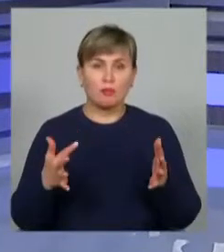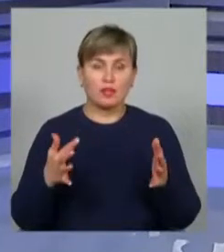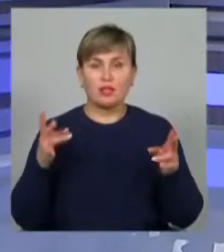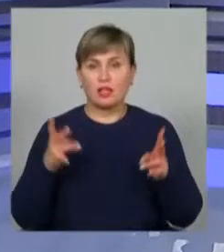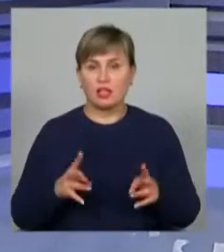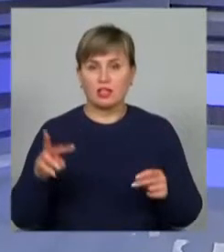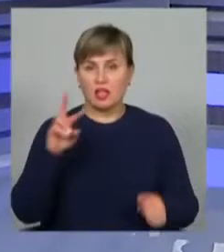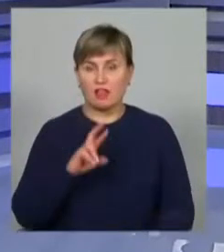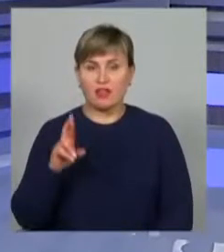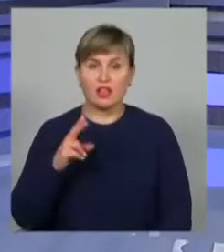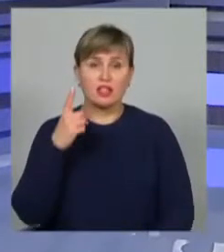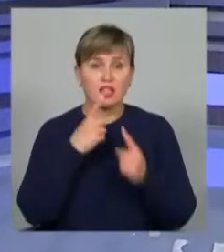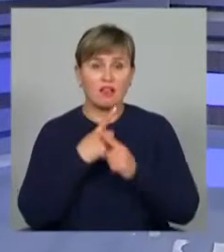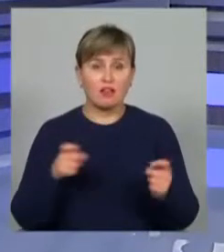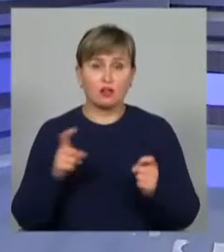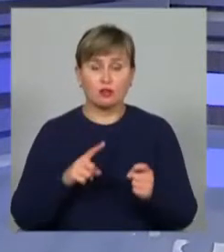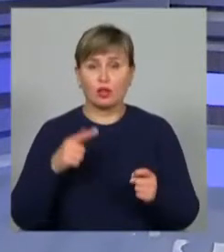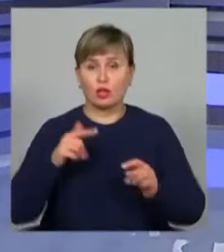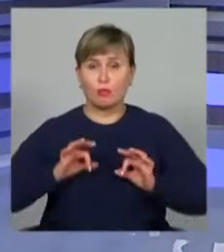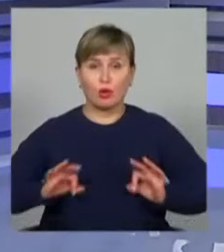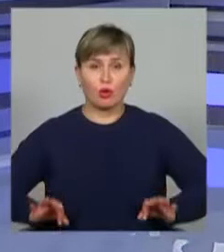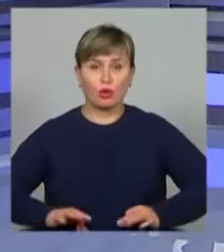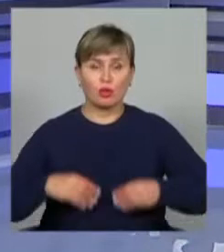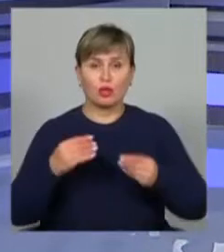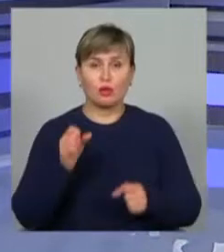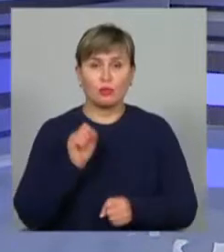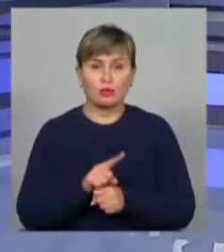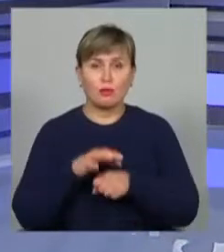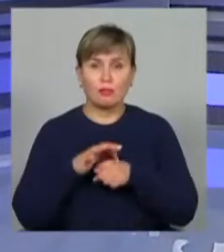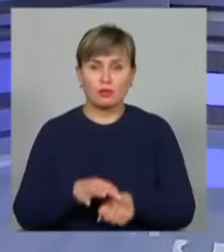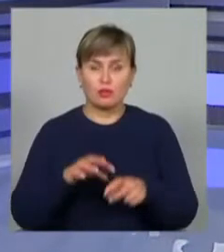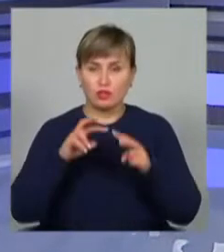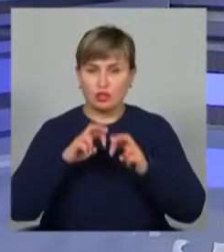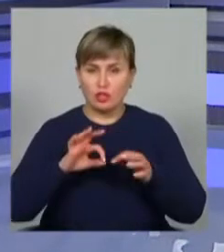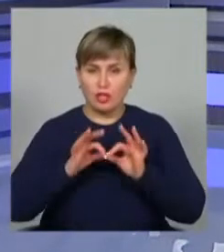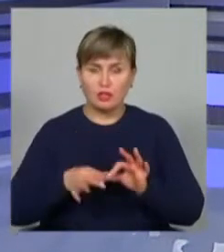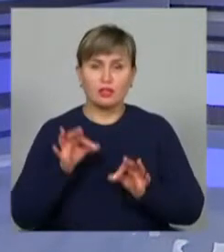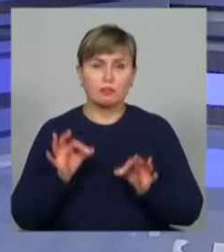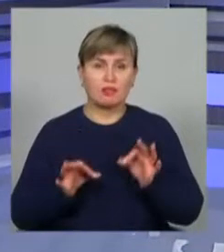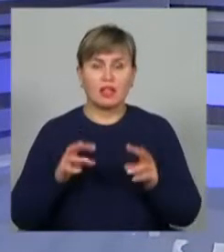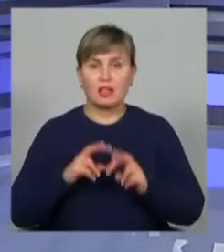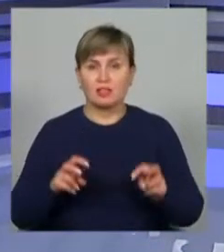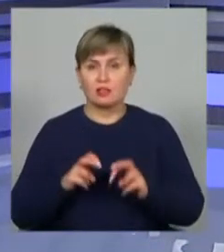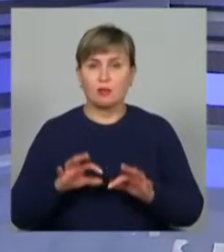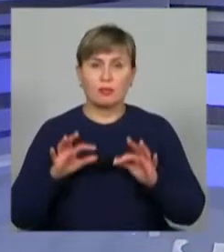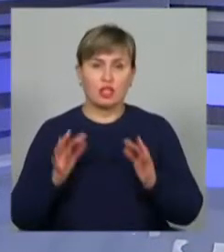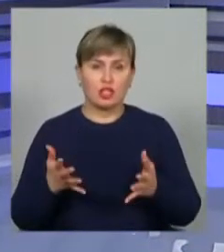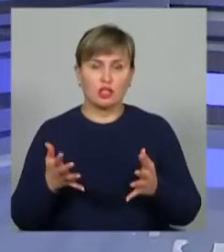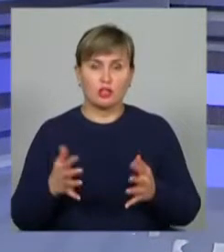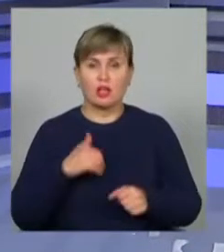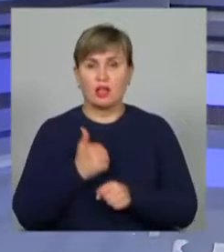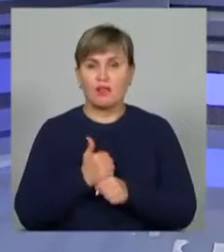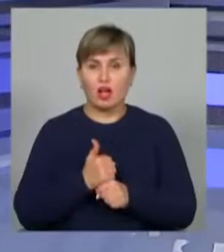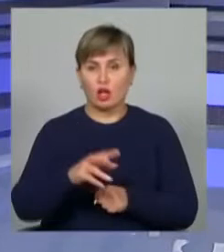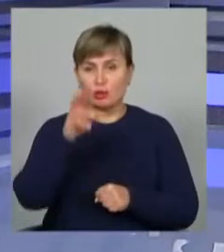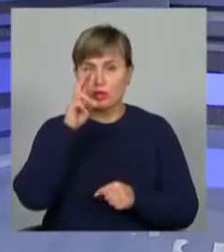трагического января. Он заявил, что Генеральной прокуратуре дано поручение провести тщательное и справедливое расследование произошедшего. Глава